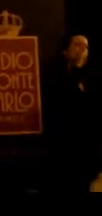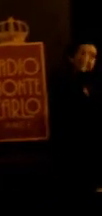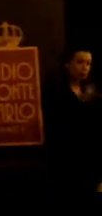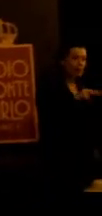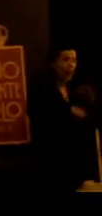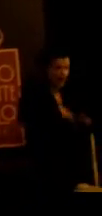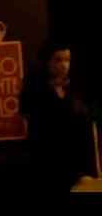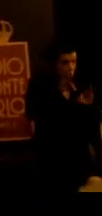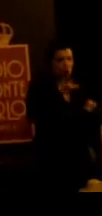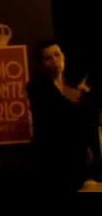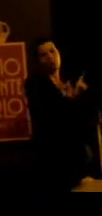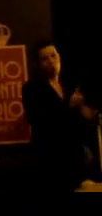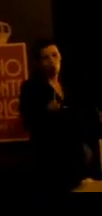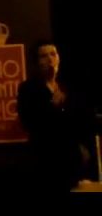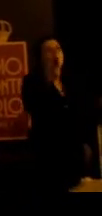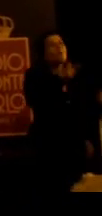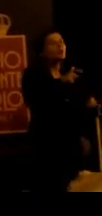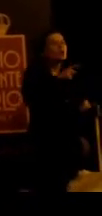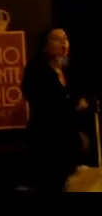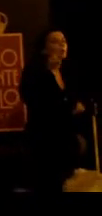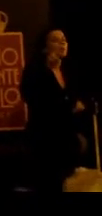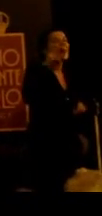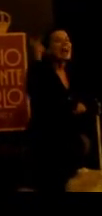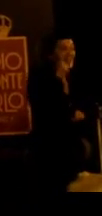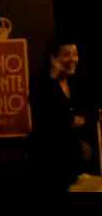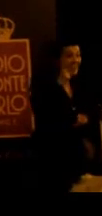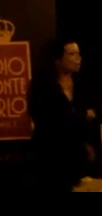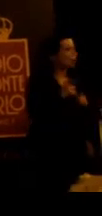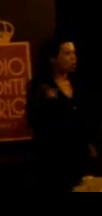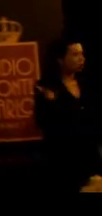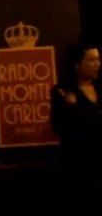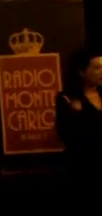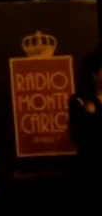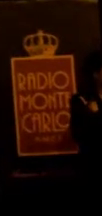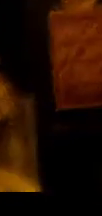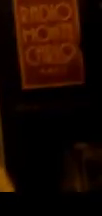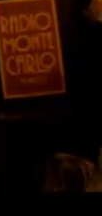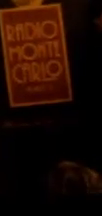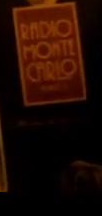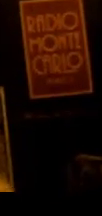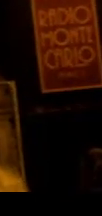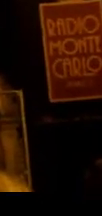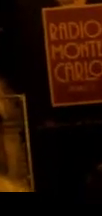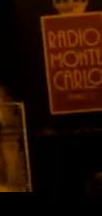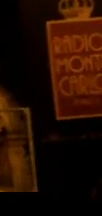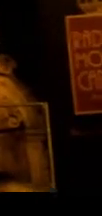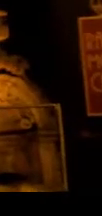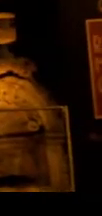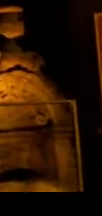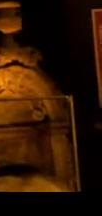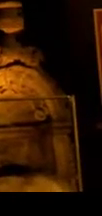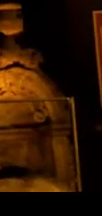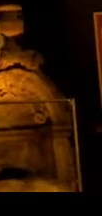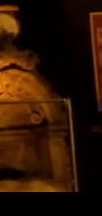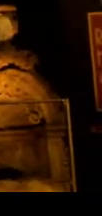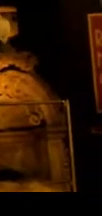e vince in compenso la riappropriazione della condizione fisica di Cristo, che una volta risorto, per far